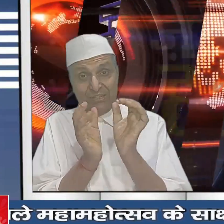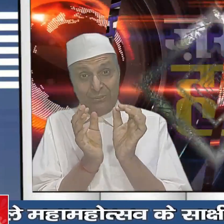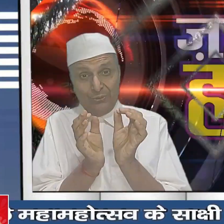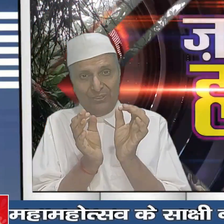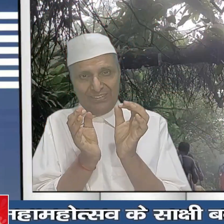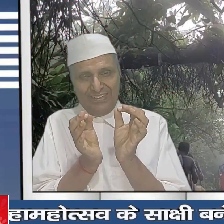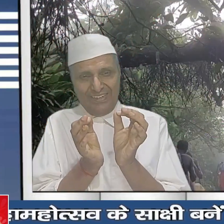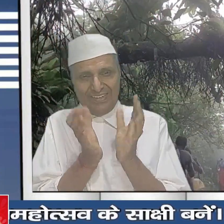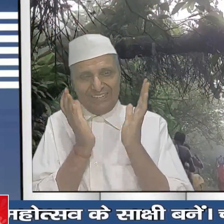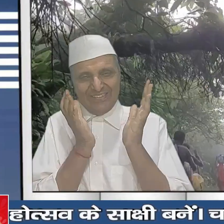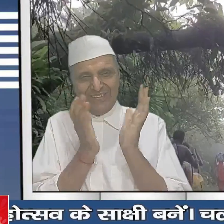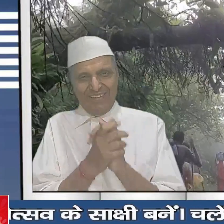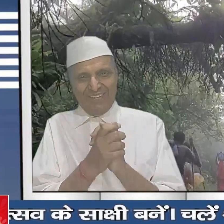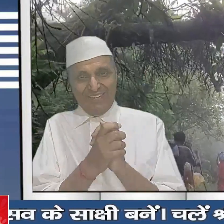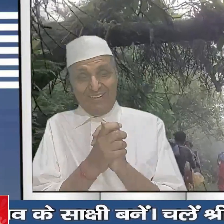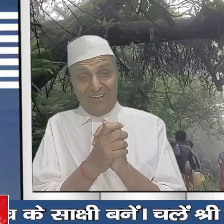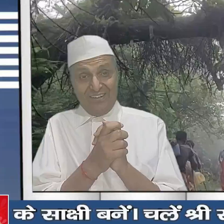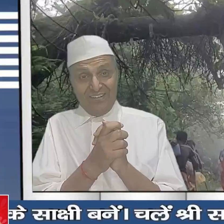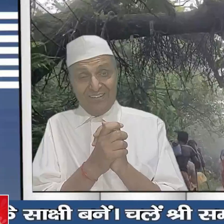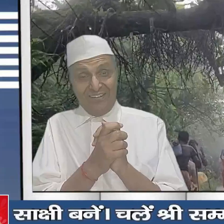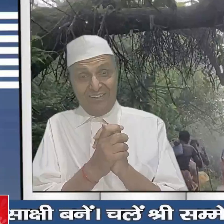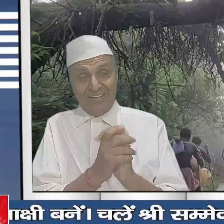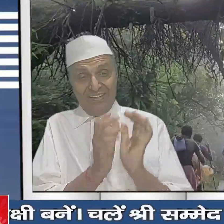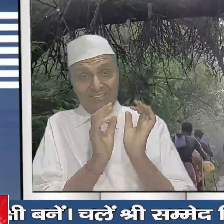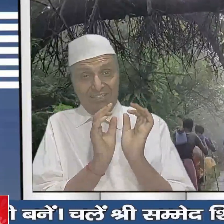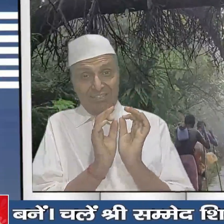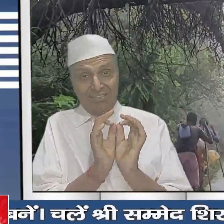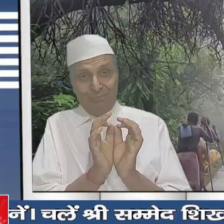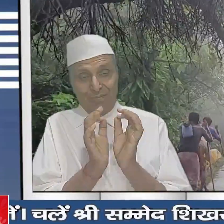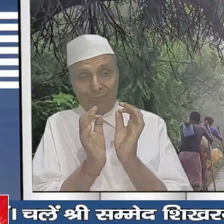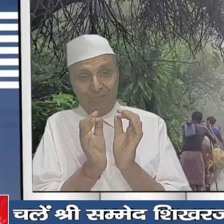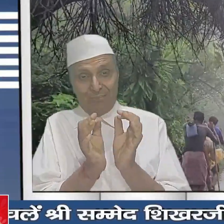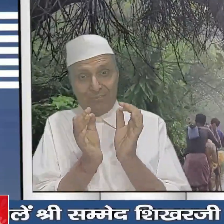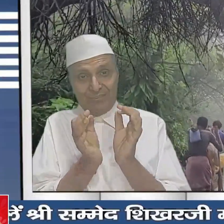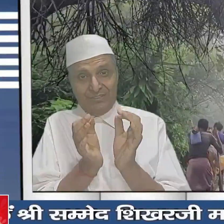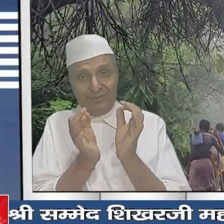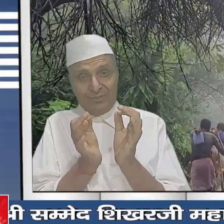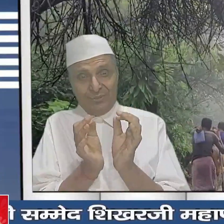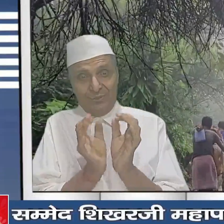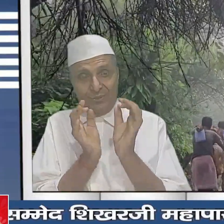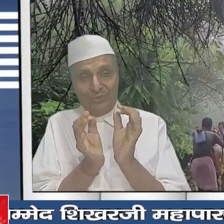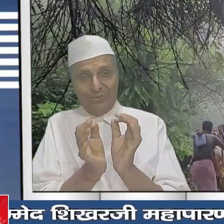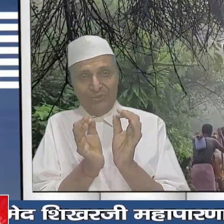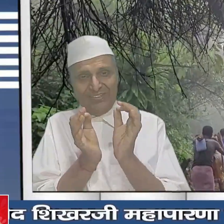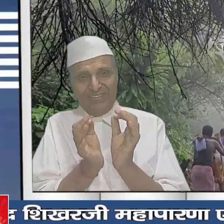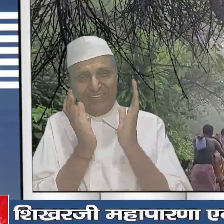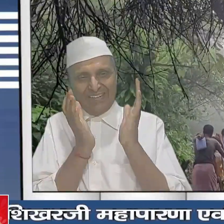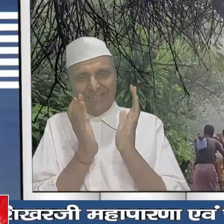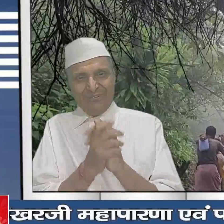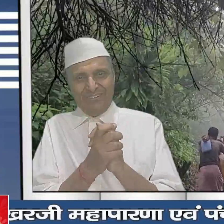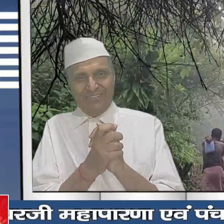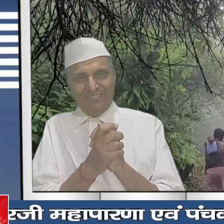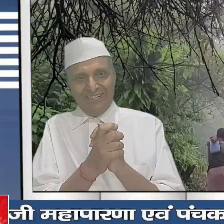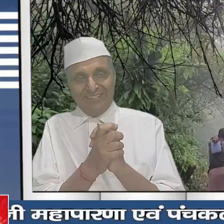सादर ढूंढते रह जाओगे। हाँ, क्या शिखर जी पर अपनी 25 टोंकों को ढूंढते